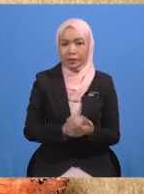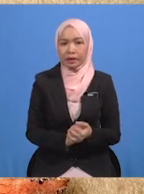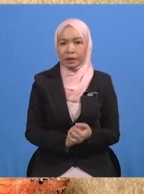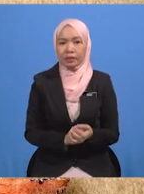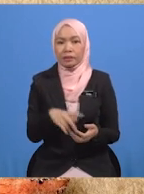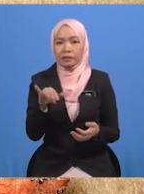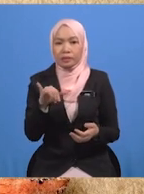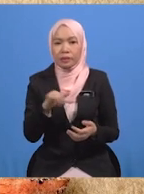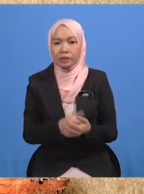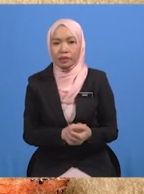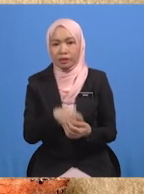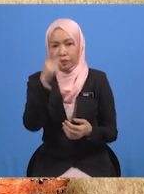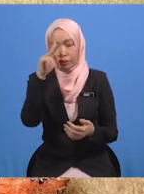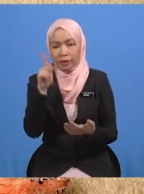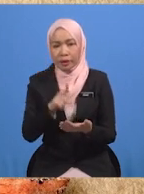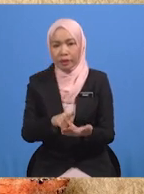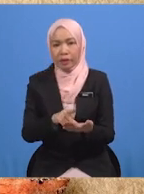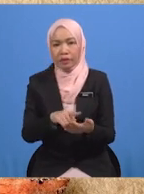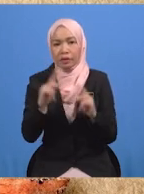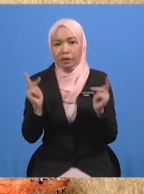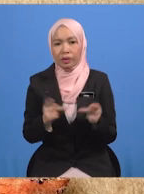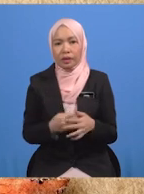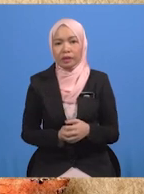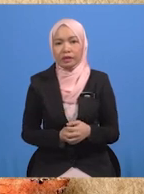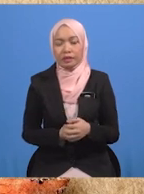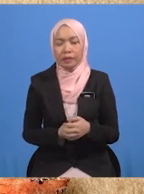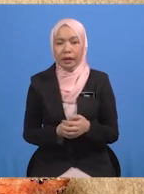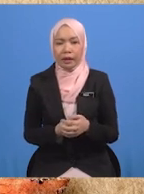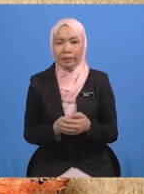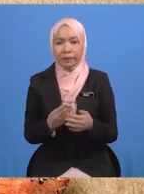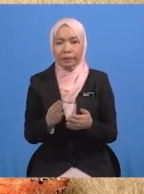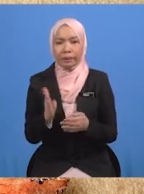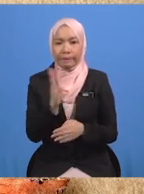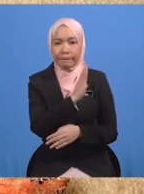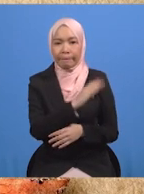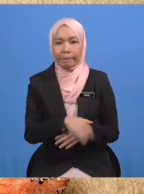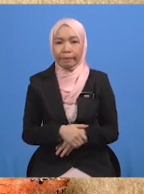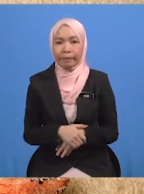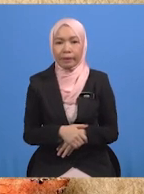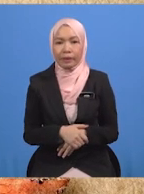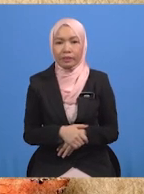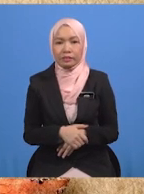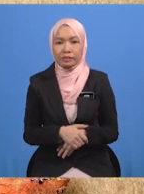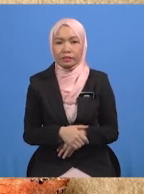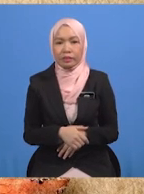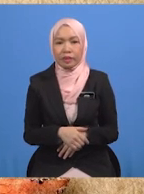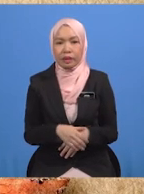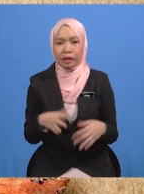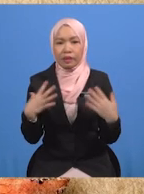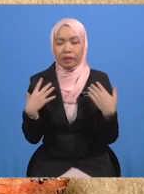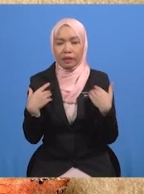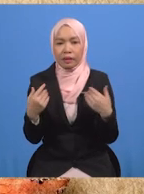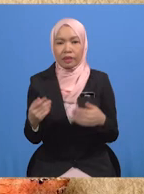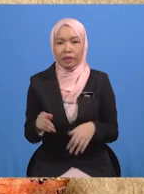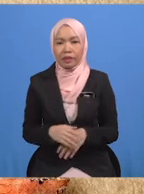barat. Pada masa yang sama, kemunduran ekonomi Turki Uthmaniyah akibat berlaku peperangan tidak